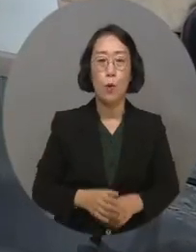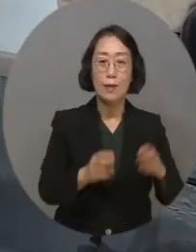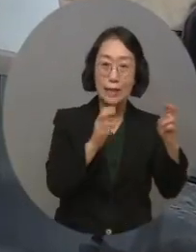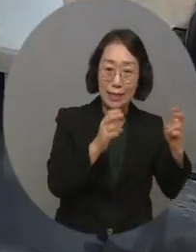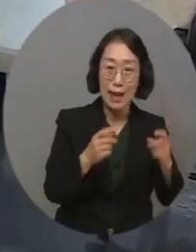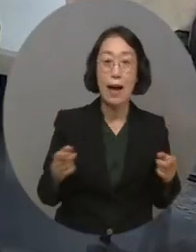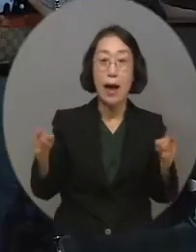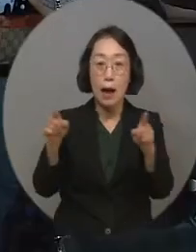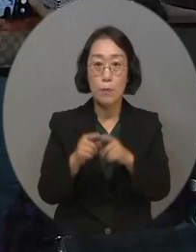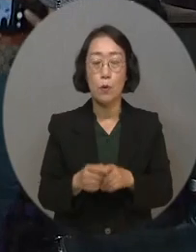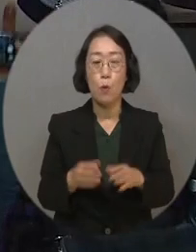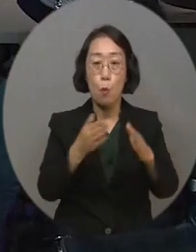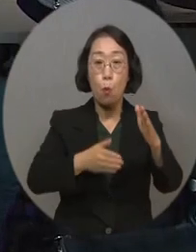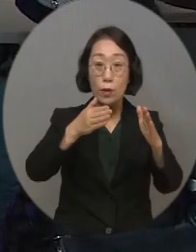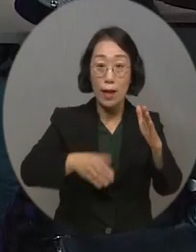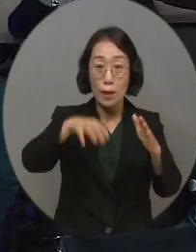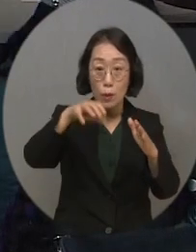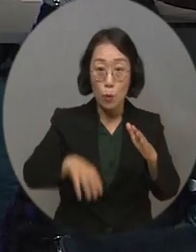한국장애인고용공단